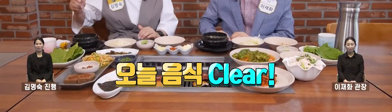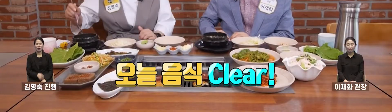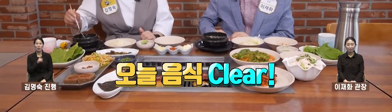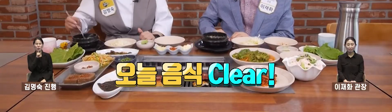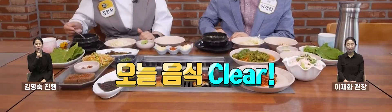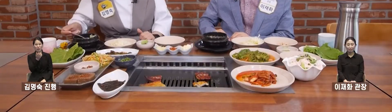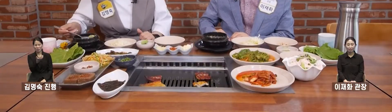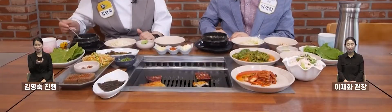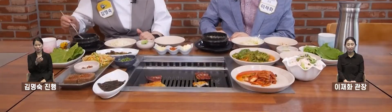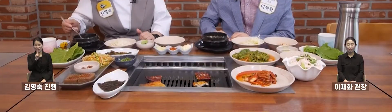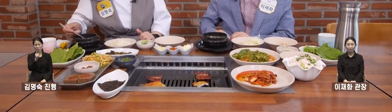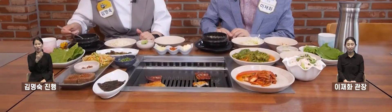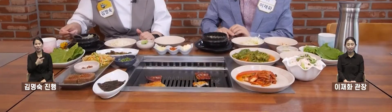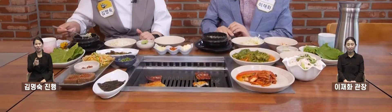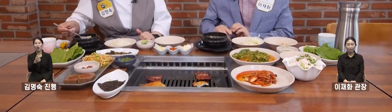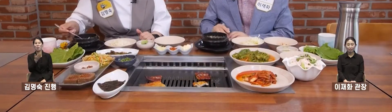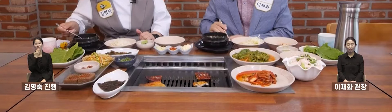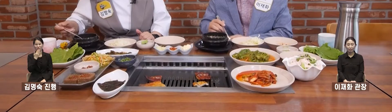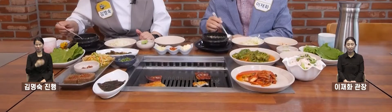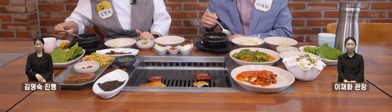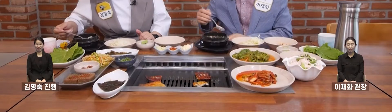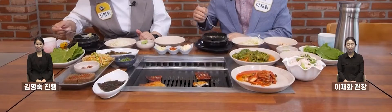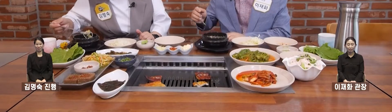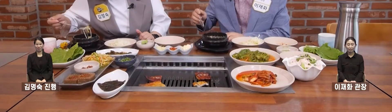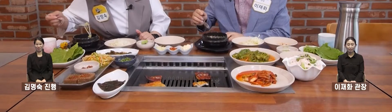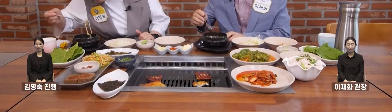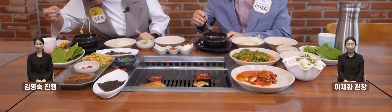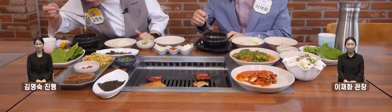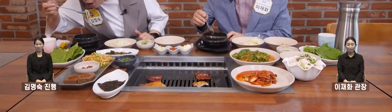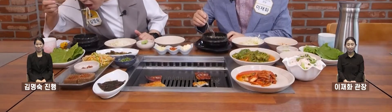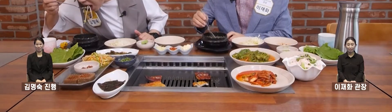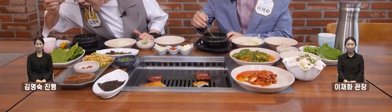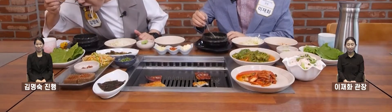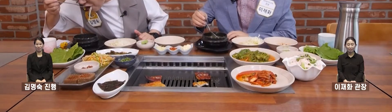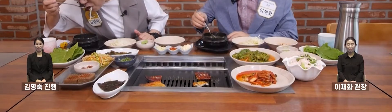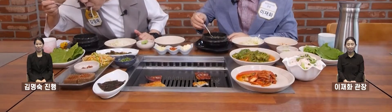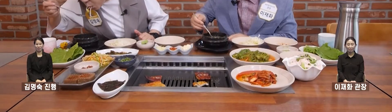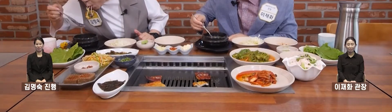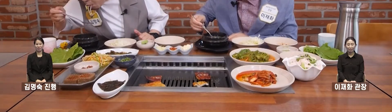하고 콩나물도 한번 먹어주고.